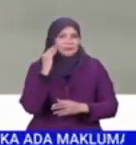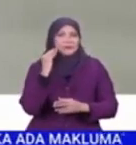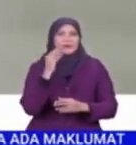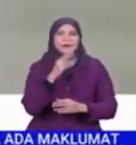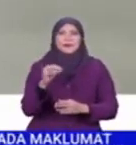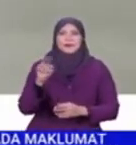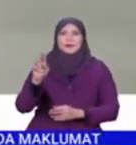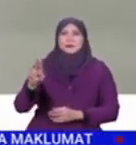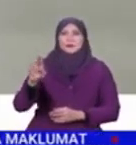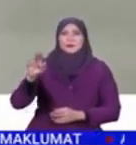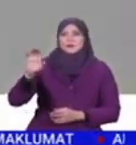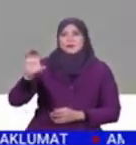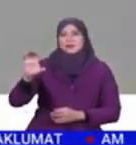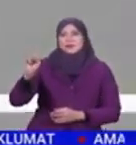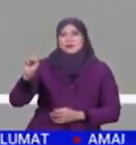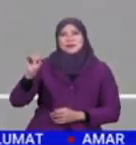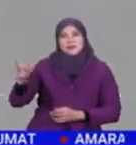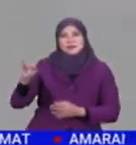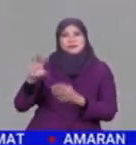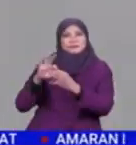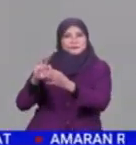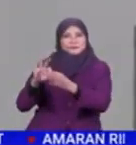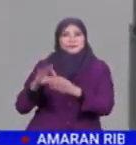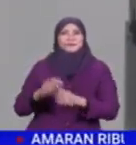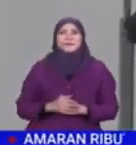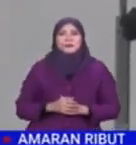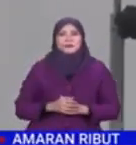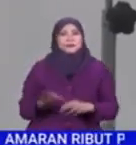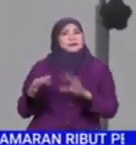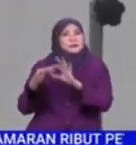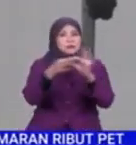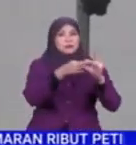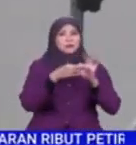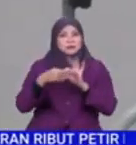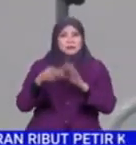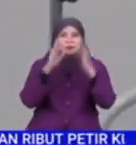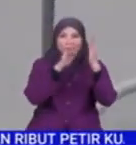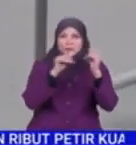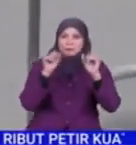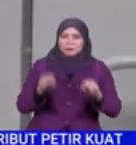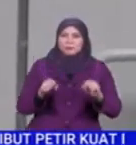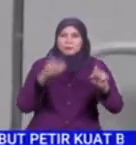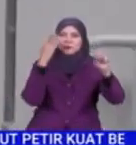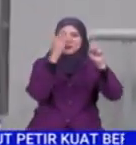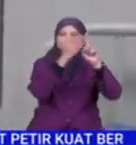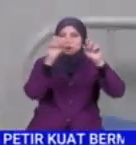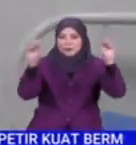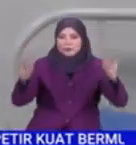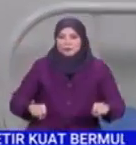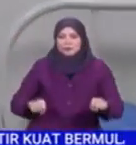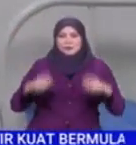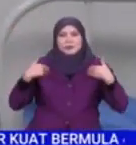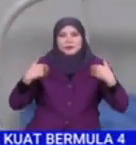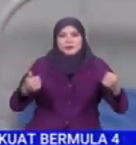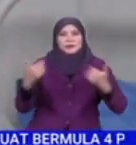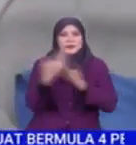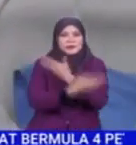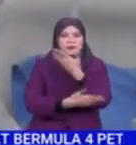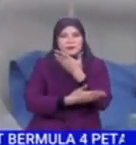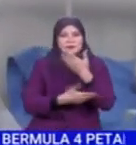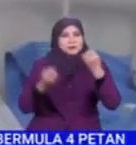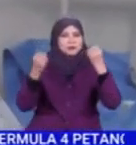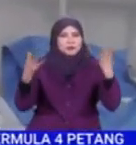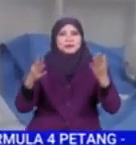juga usai nanti kerjasama itu diharap dapat memenuhi keperluan sistem kesehatan negara dengan melahirkan